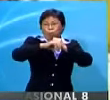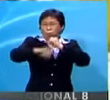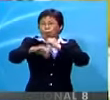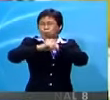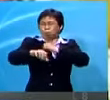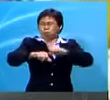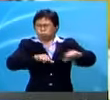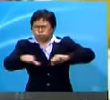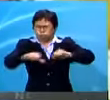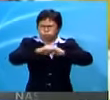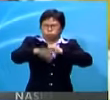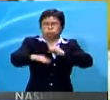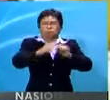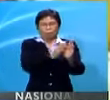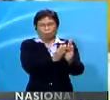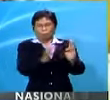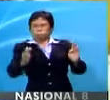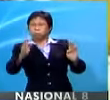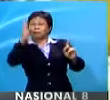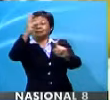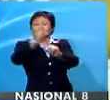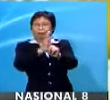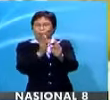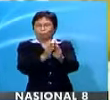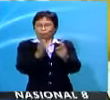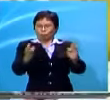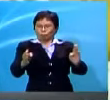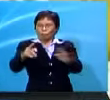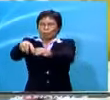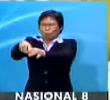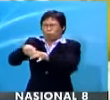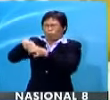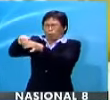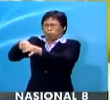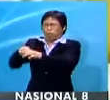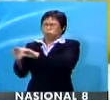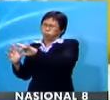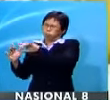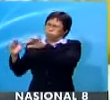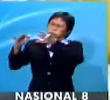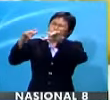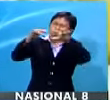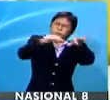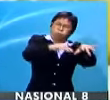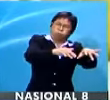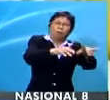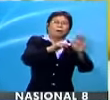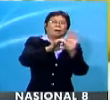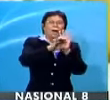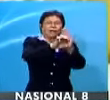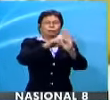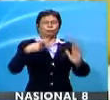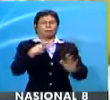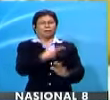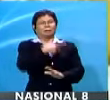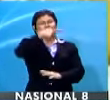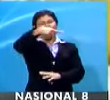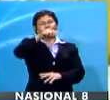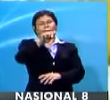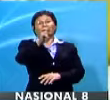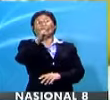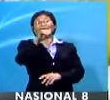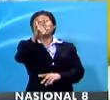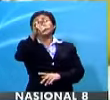per tempoh en bulan untuk menarik seberapa ramai mungkin pelawat-pelawat ke Expo kalah Pavilion